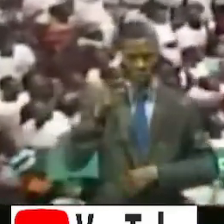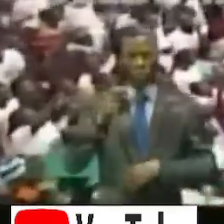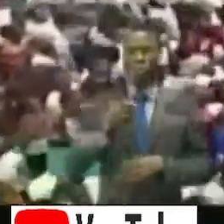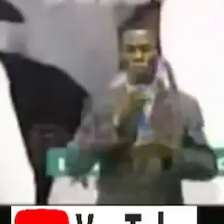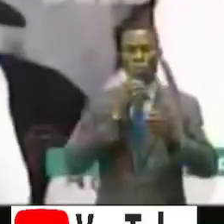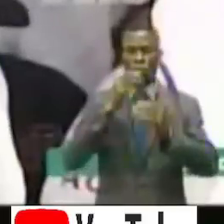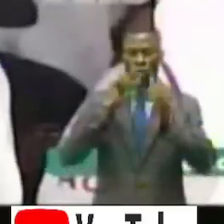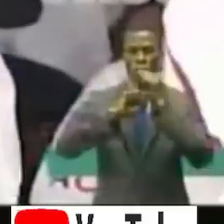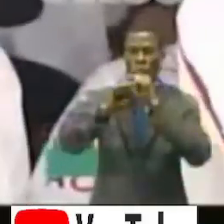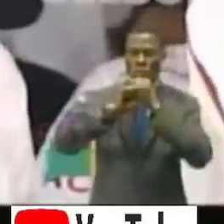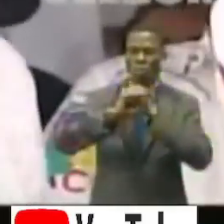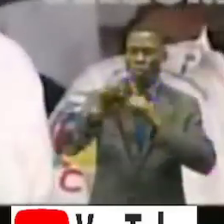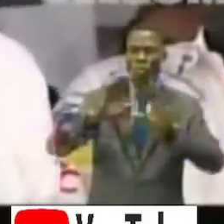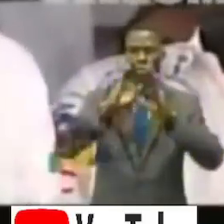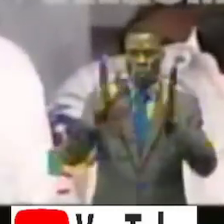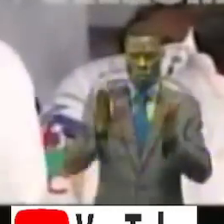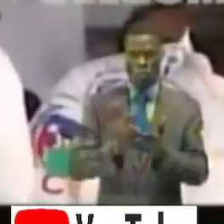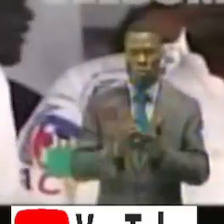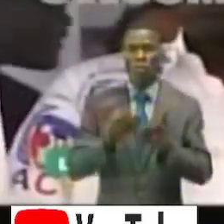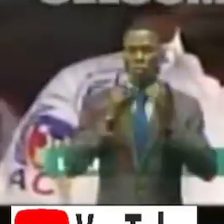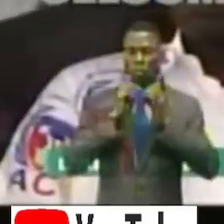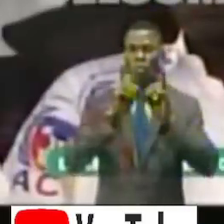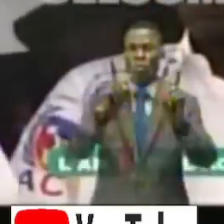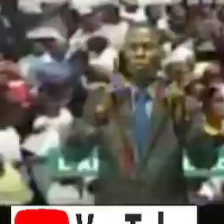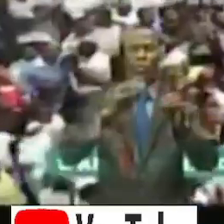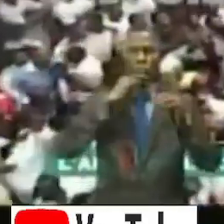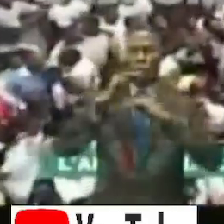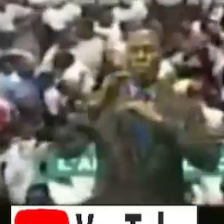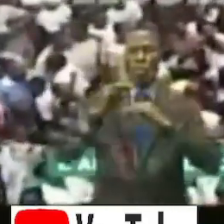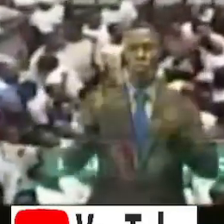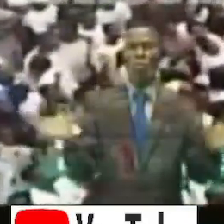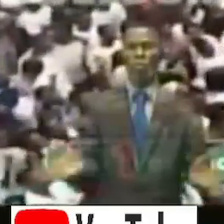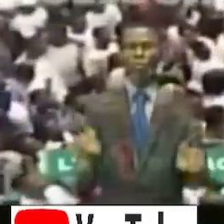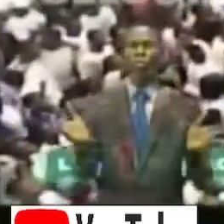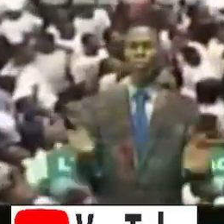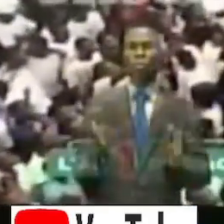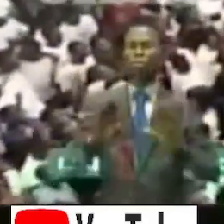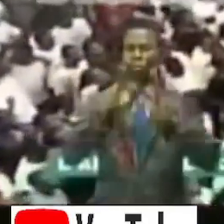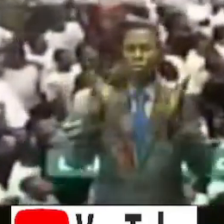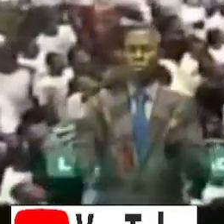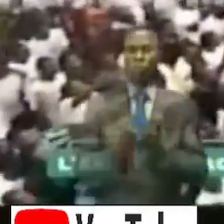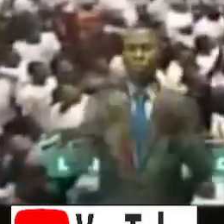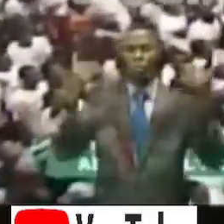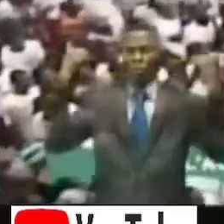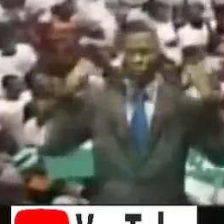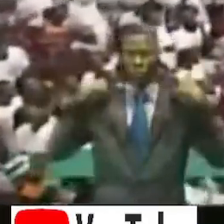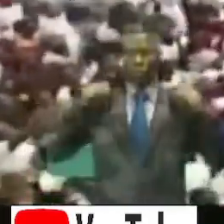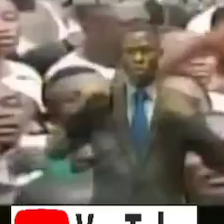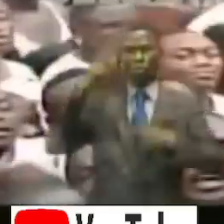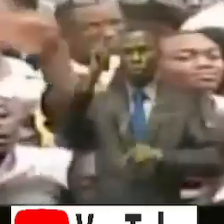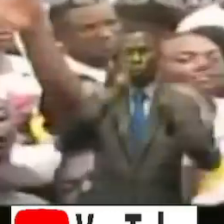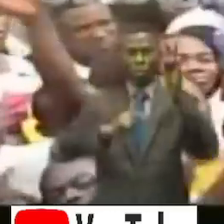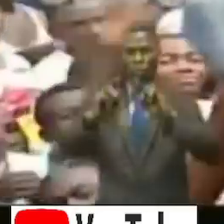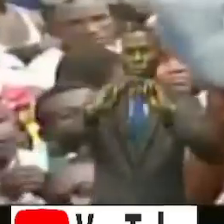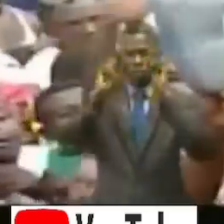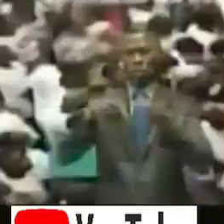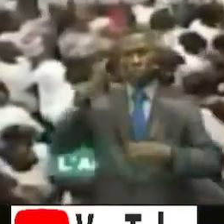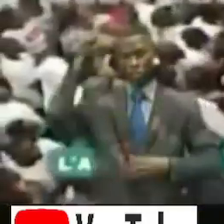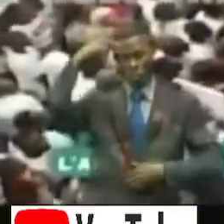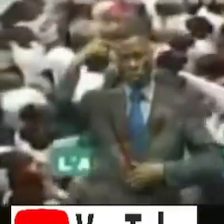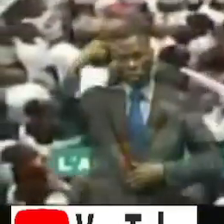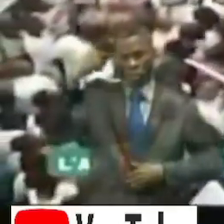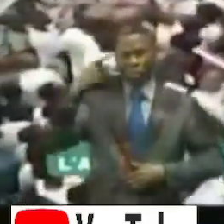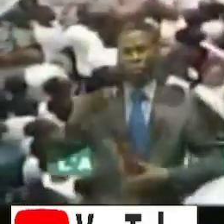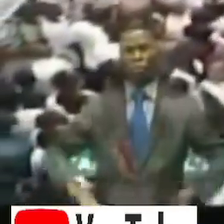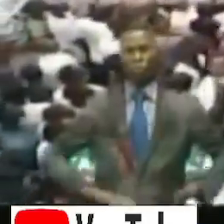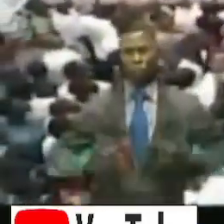morale, Gentil Ngobila Mbaka, d'adresser un message d'encouragement à tous les cadres habitants de son parti et